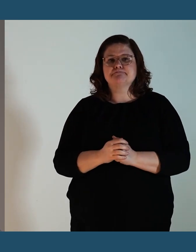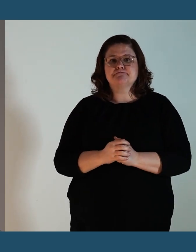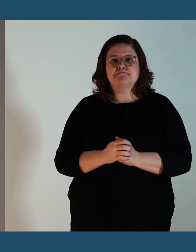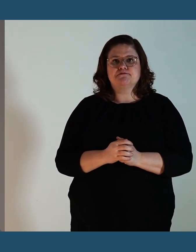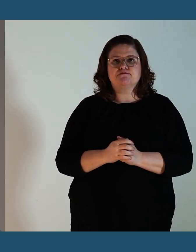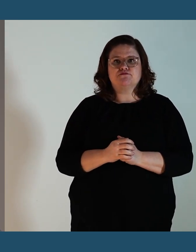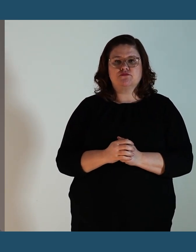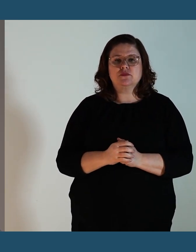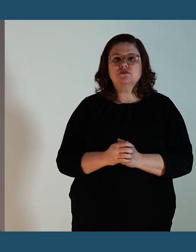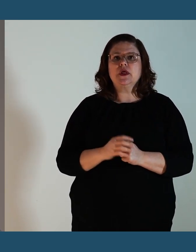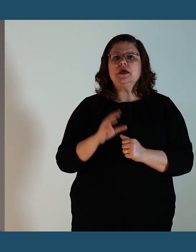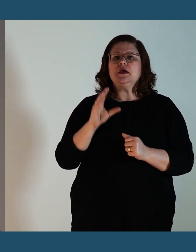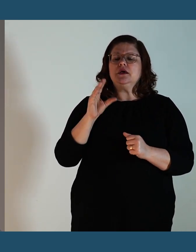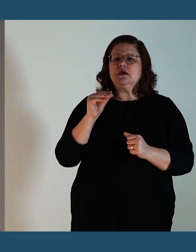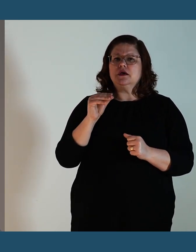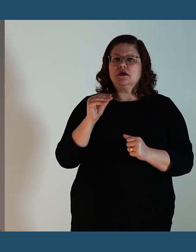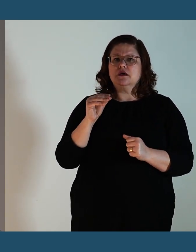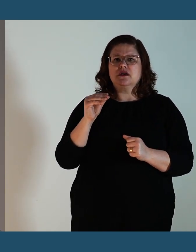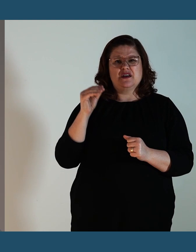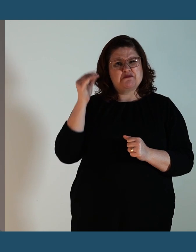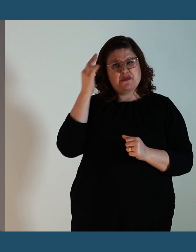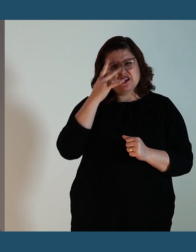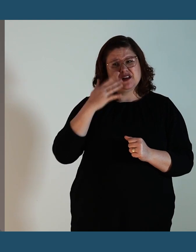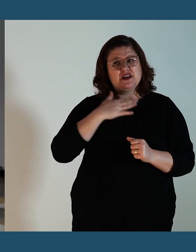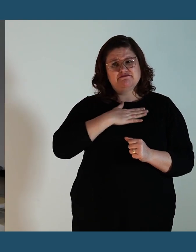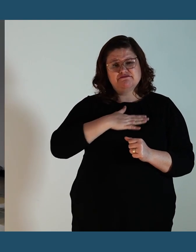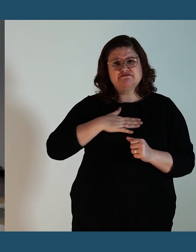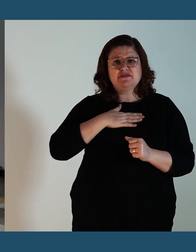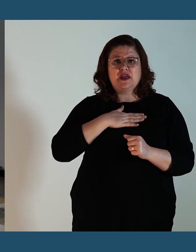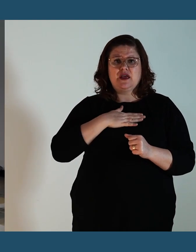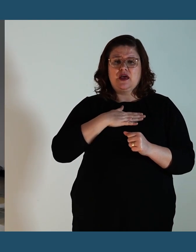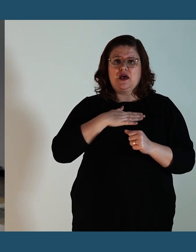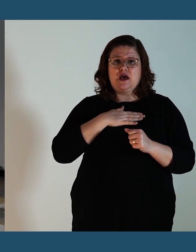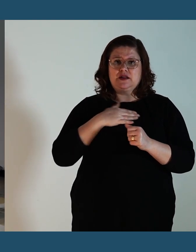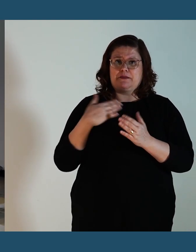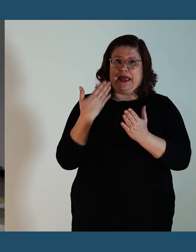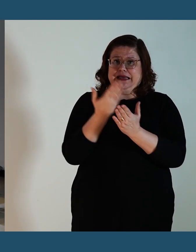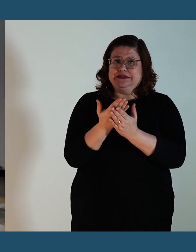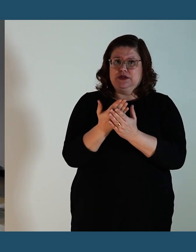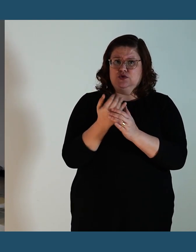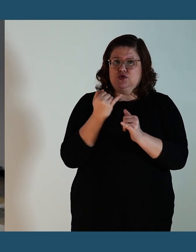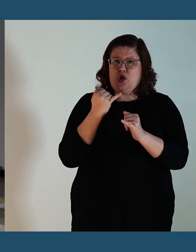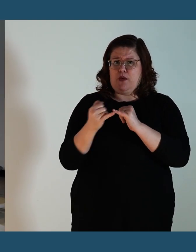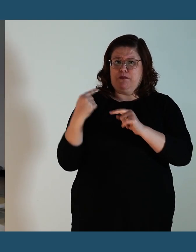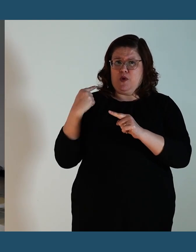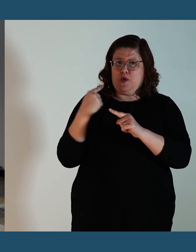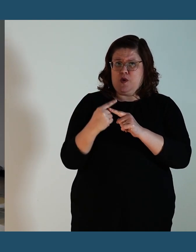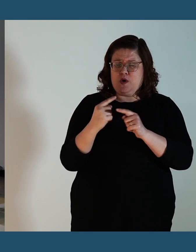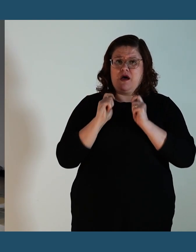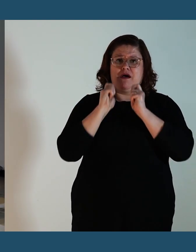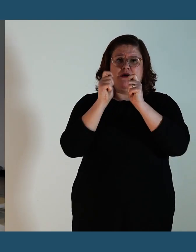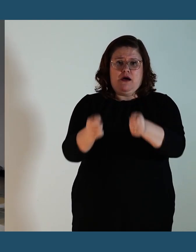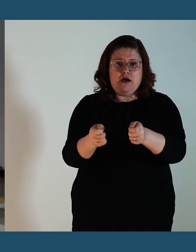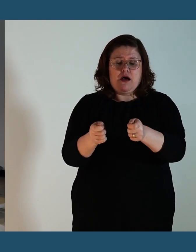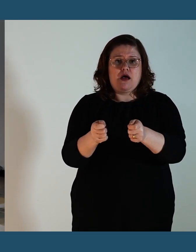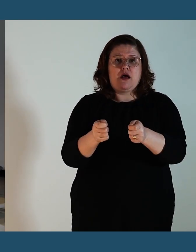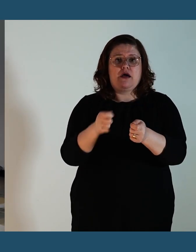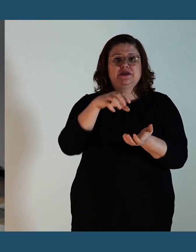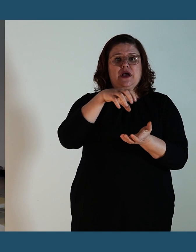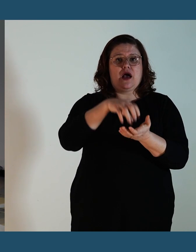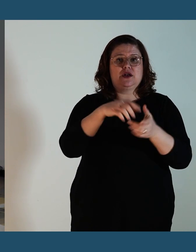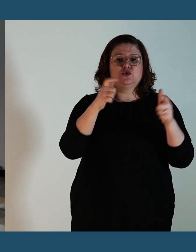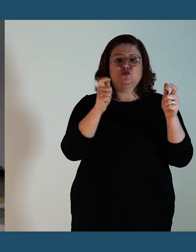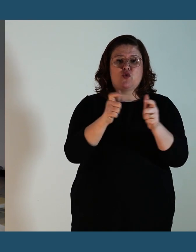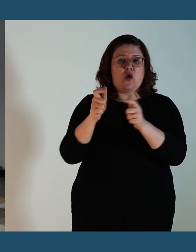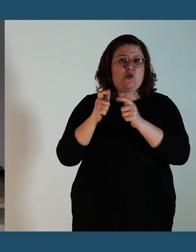Tämä oli mun mielestä ikävää, että esitys tuotiin näin myöhäisessä vaiheessa, varsinkin kun hallituspuolueet oli tästä